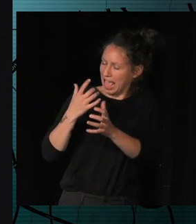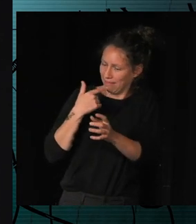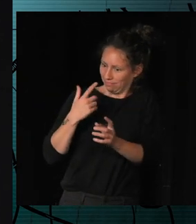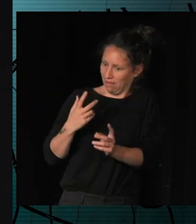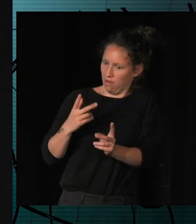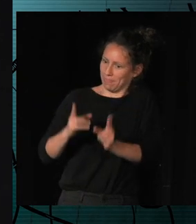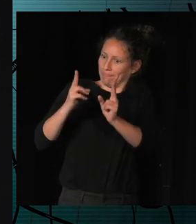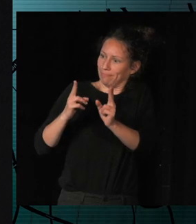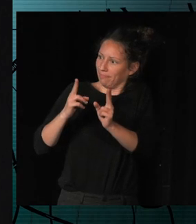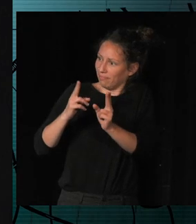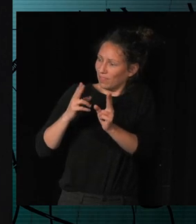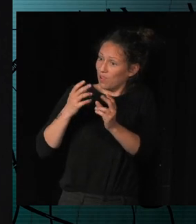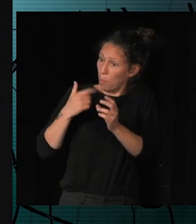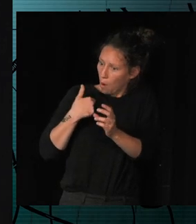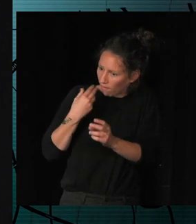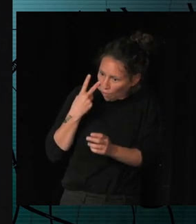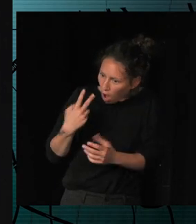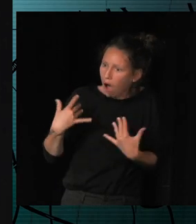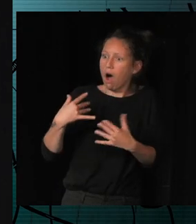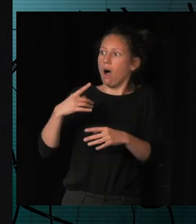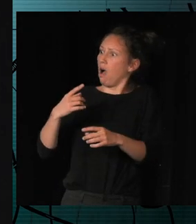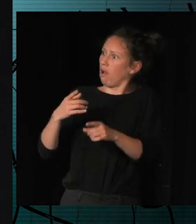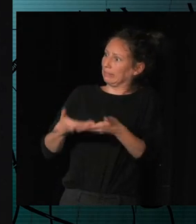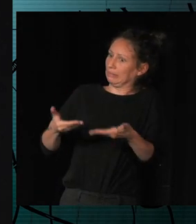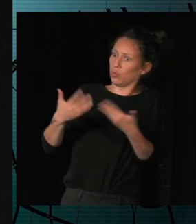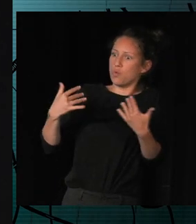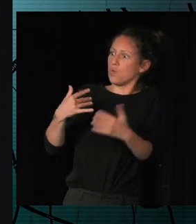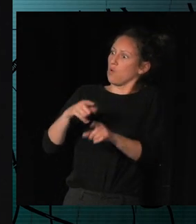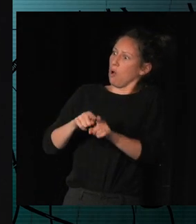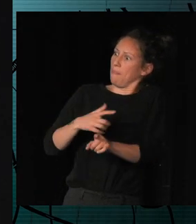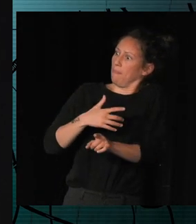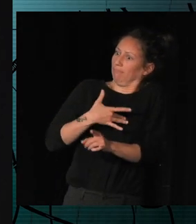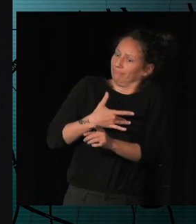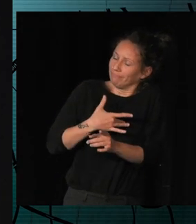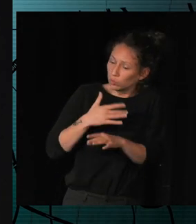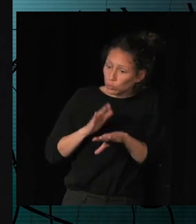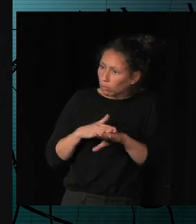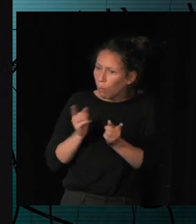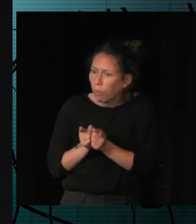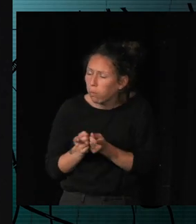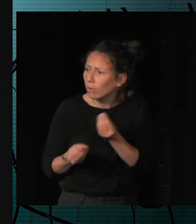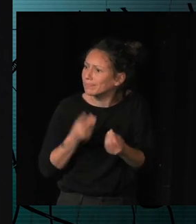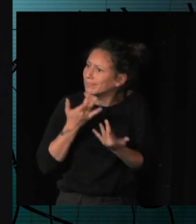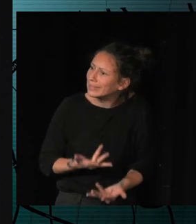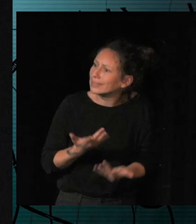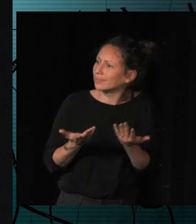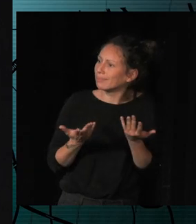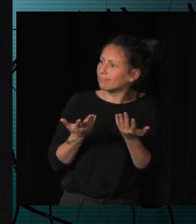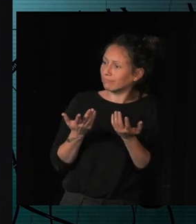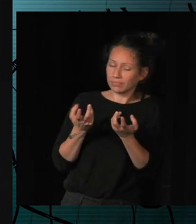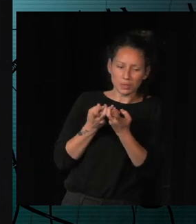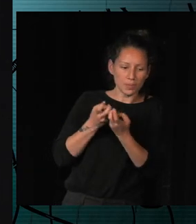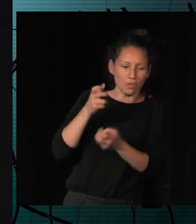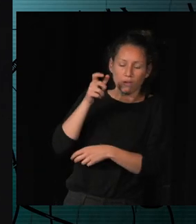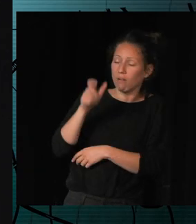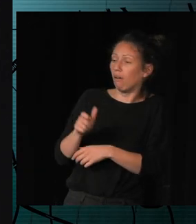très vite interrompu parfois même à part les scènes avec Shun ben vi faire làdedans et et j'aimerais que je sais pas sil